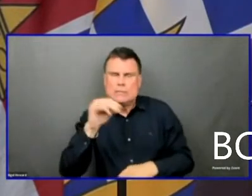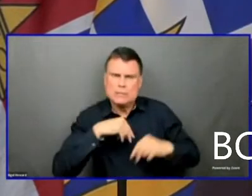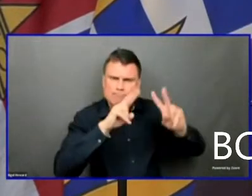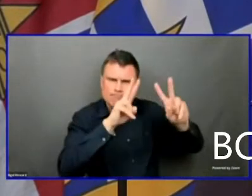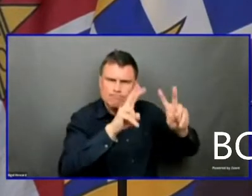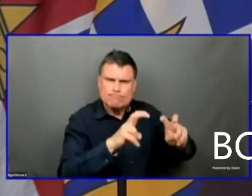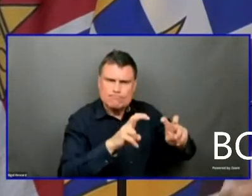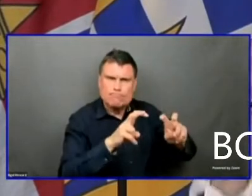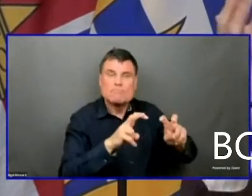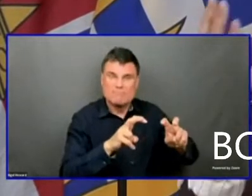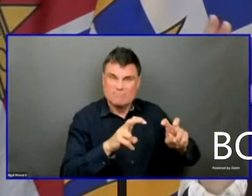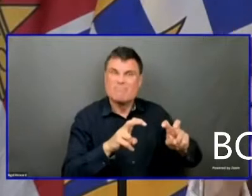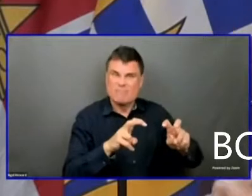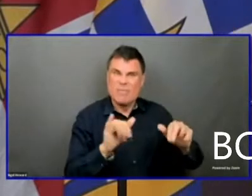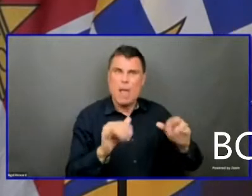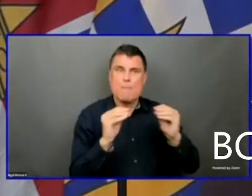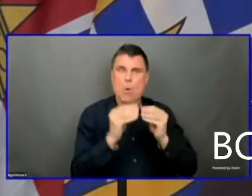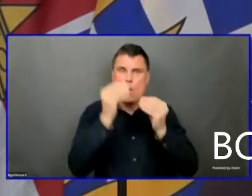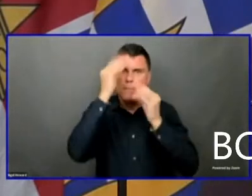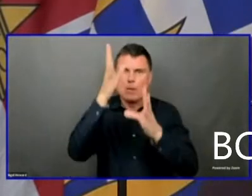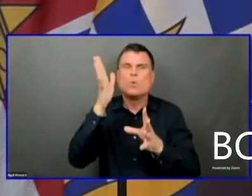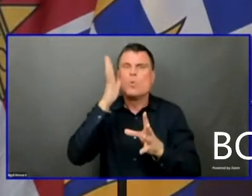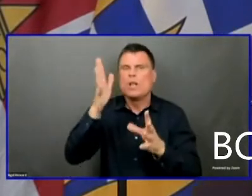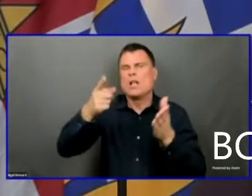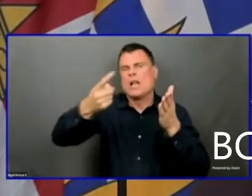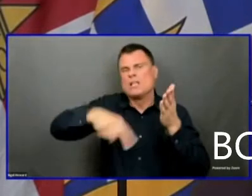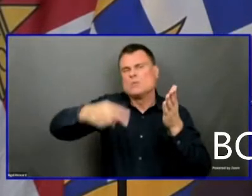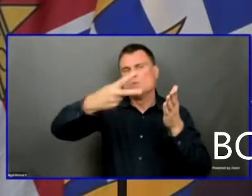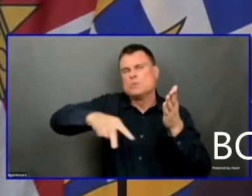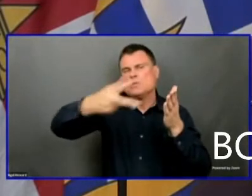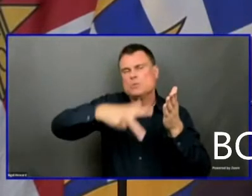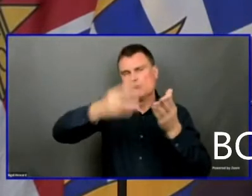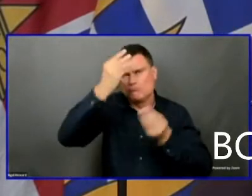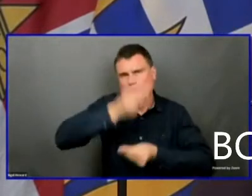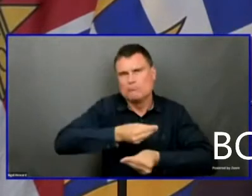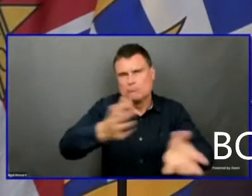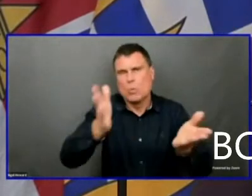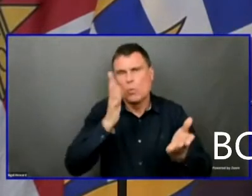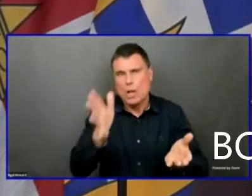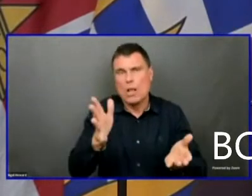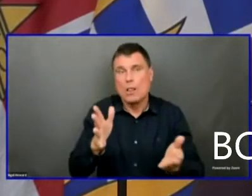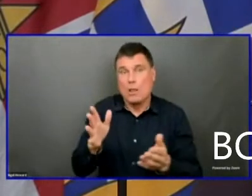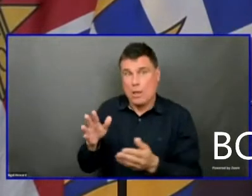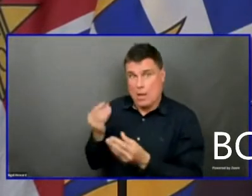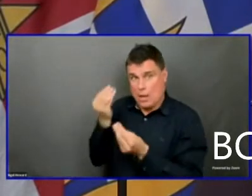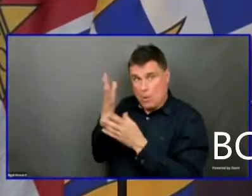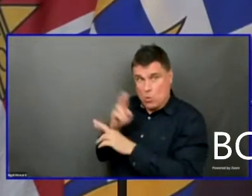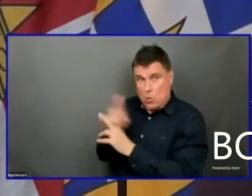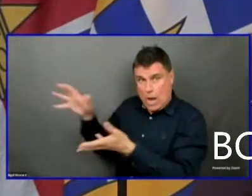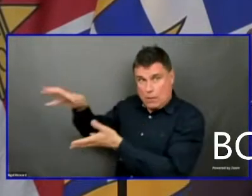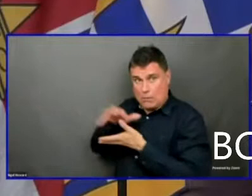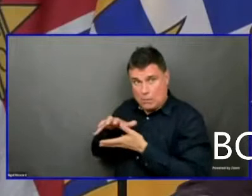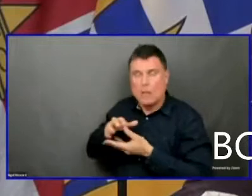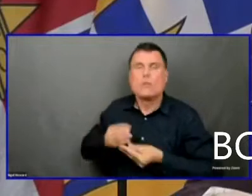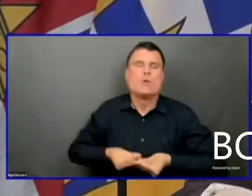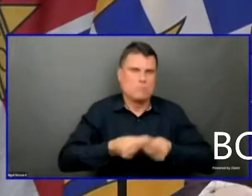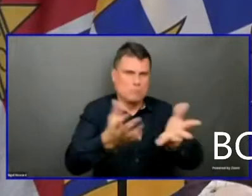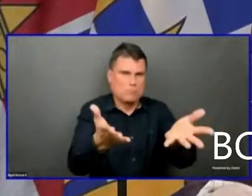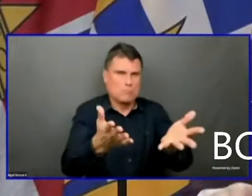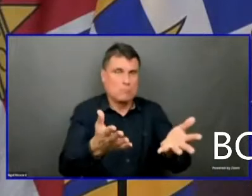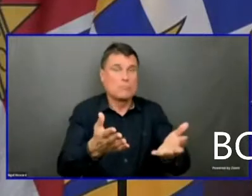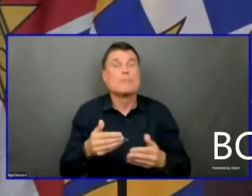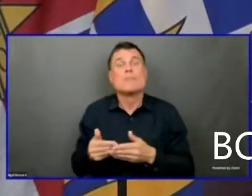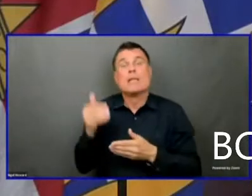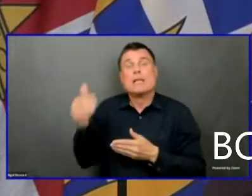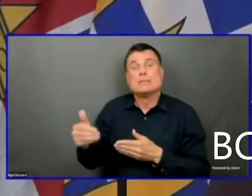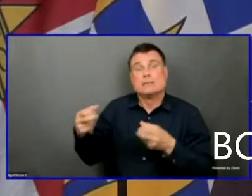us in the next few weeks. 那么同时呢，接下来的几个礼拜会有更多的数据来，因为今天为止已经230多万的人打了疫苗